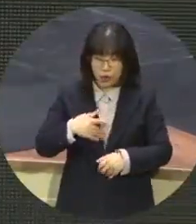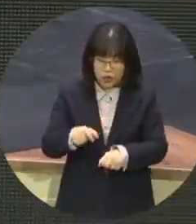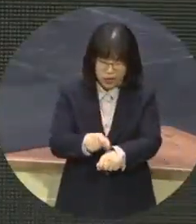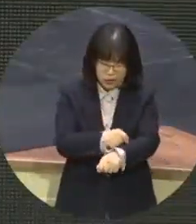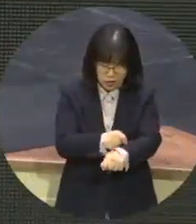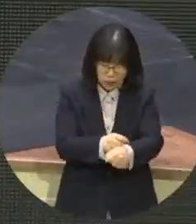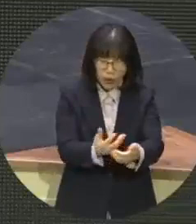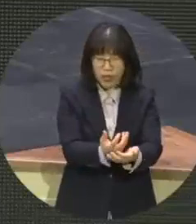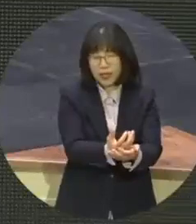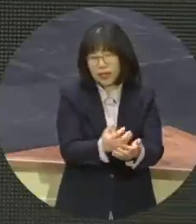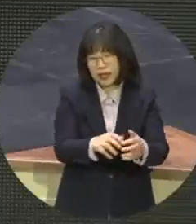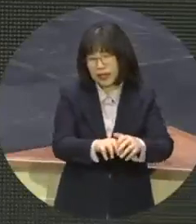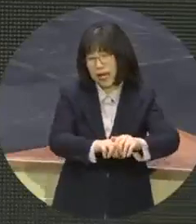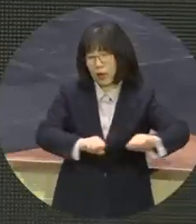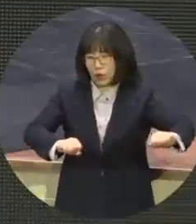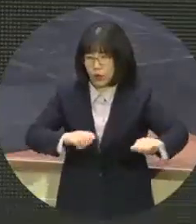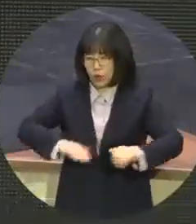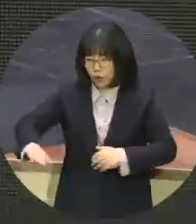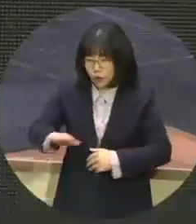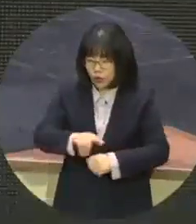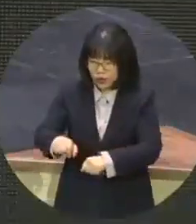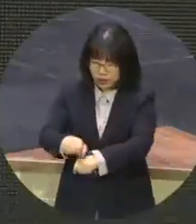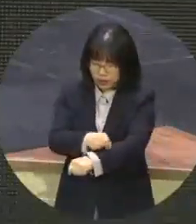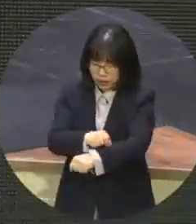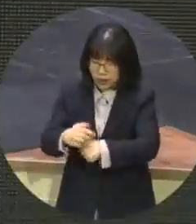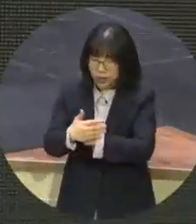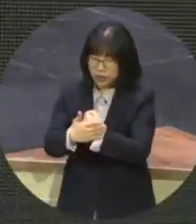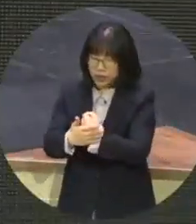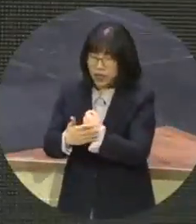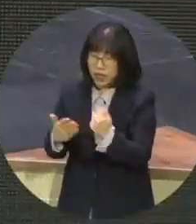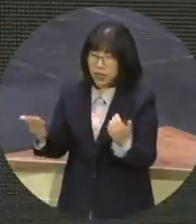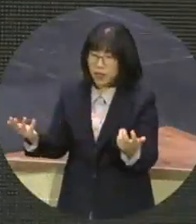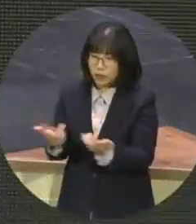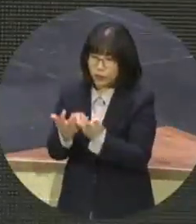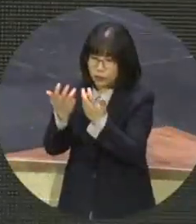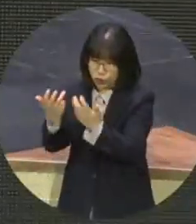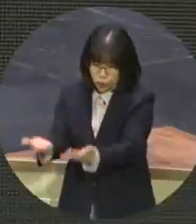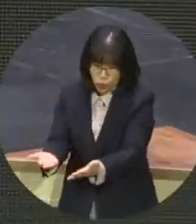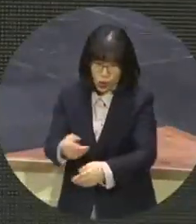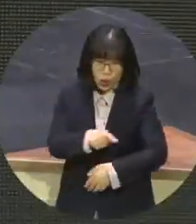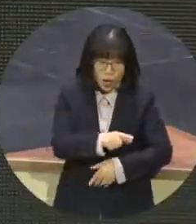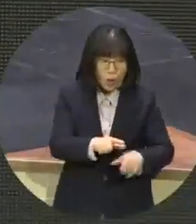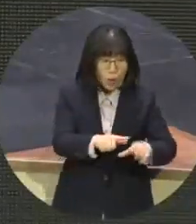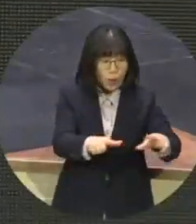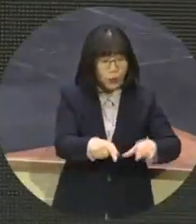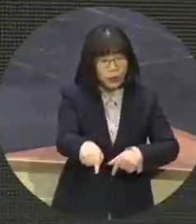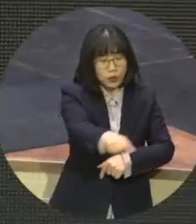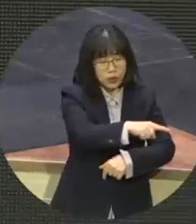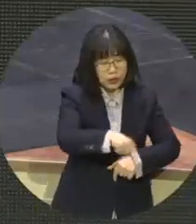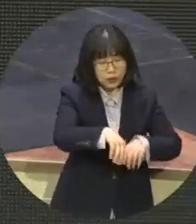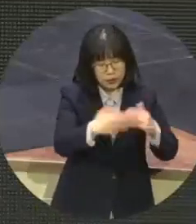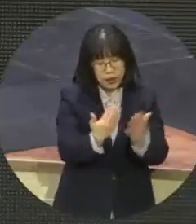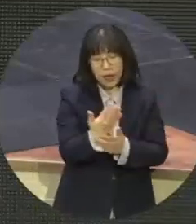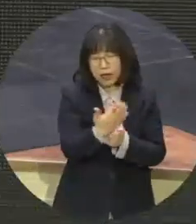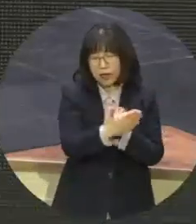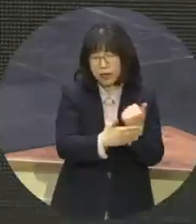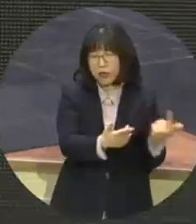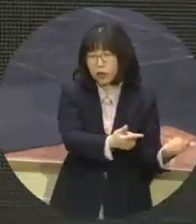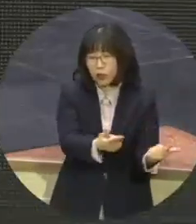이 심야 늦은 시간에 하나님 앞에 나와 기도하고 예배하겠다, 찬양하겠다. 우리는 달라요.